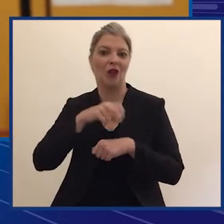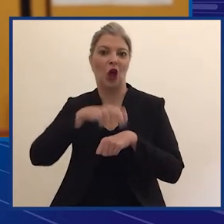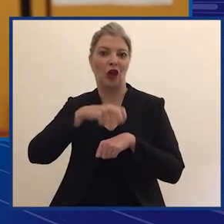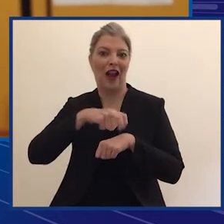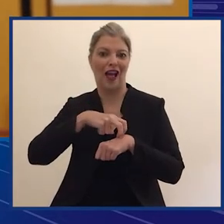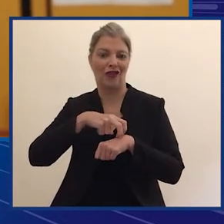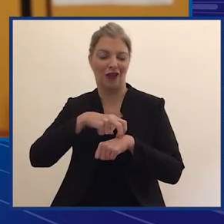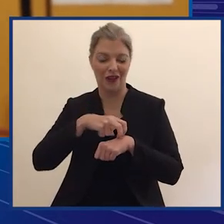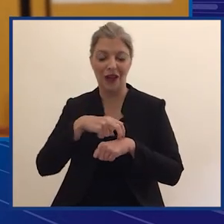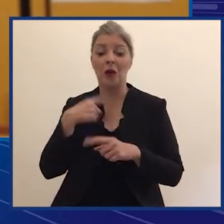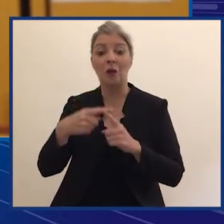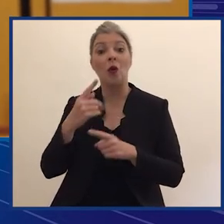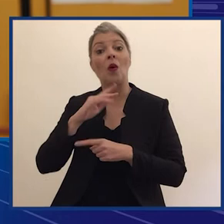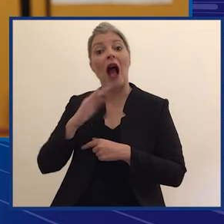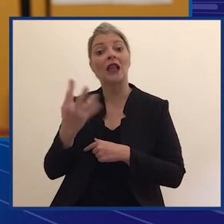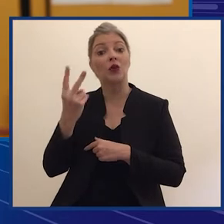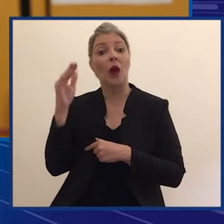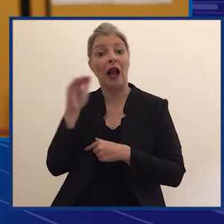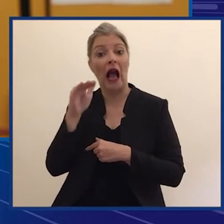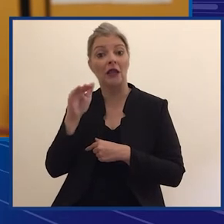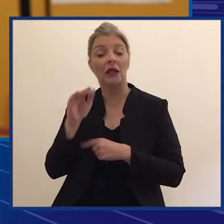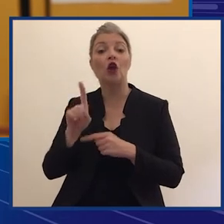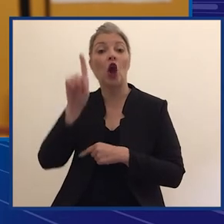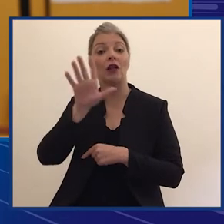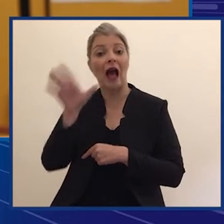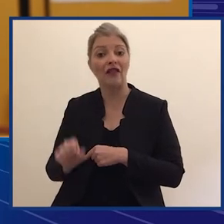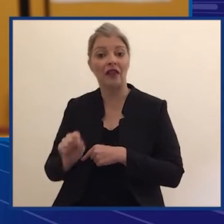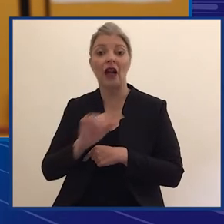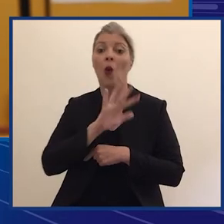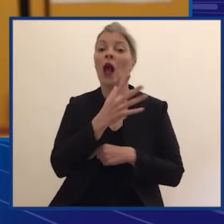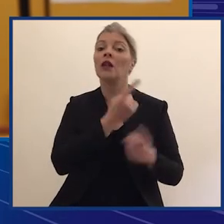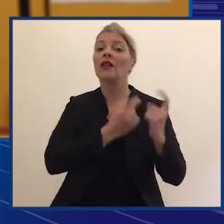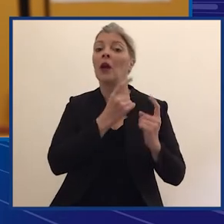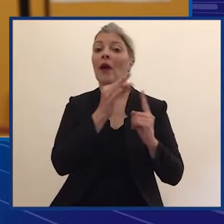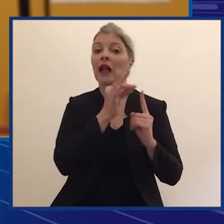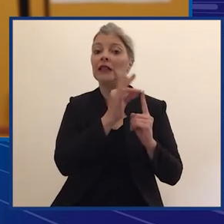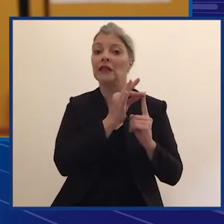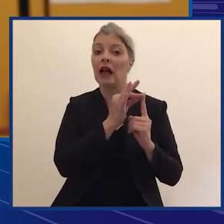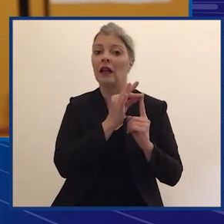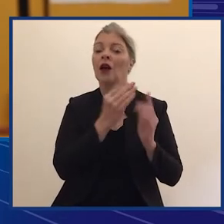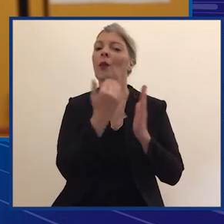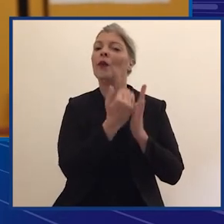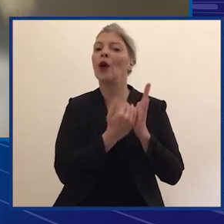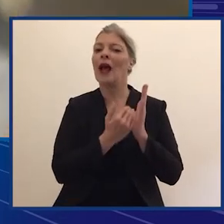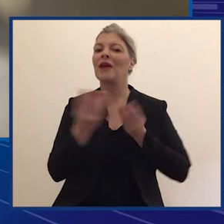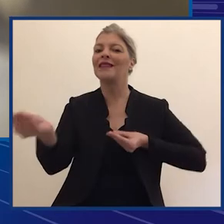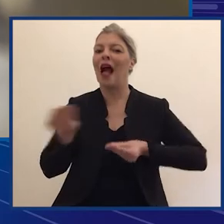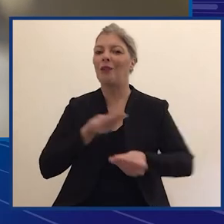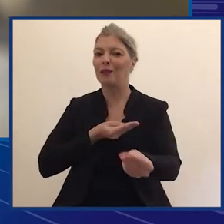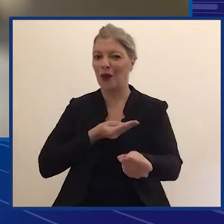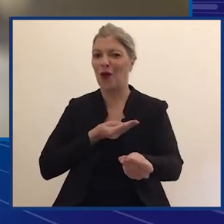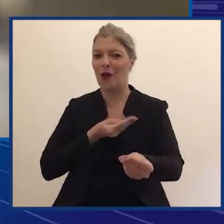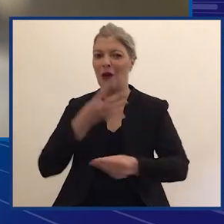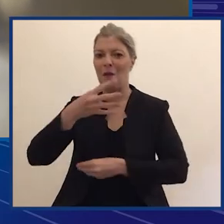due ragazzi sarebbero dovuti venire, un ragazzo dal Nord Africa e un'altra ragazza invece dal Pakistan, sempre per un programma di scambio Marie Curie. Purtroppo in